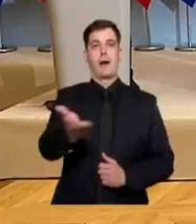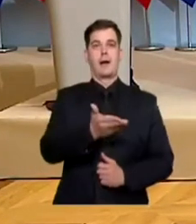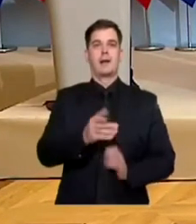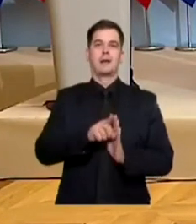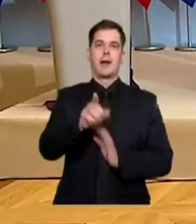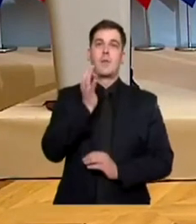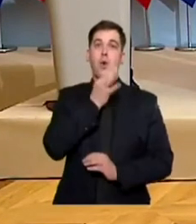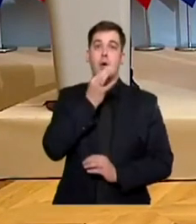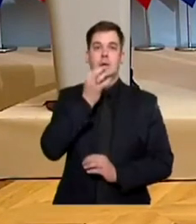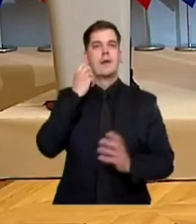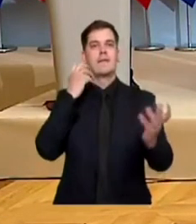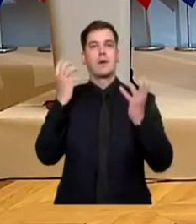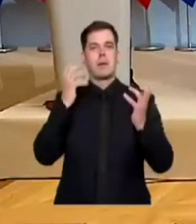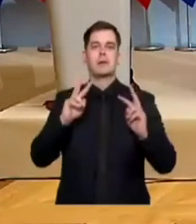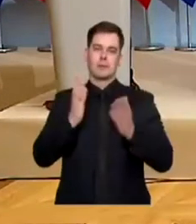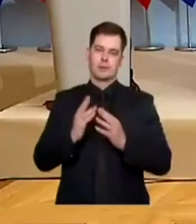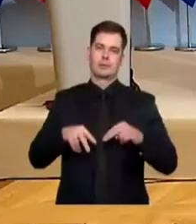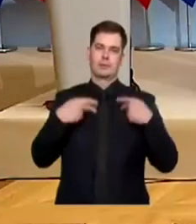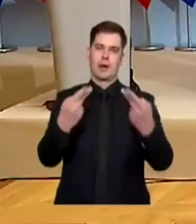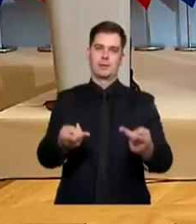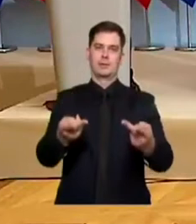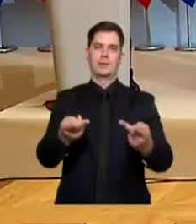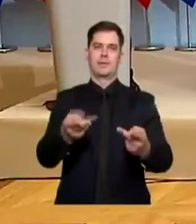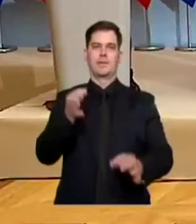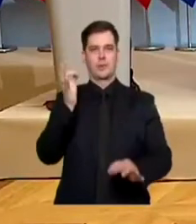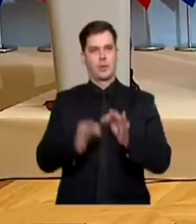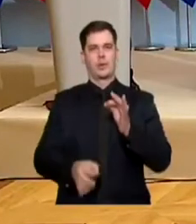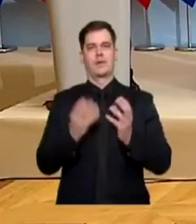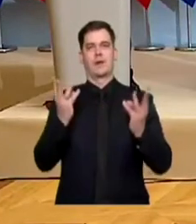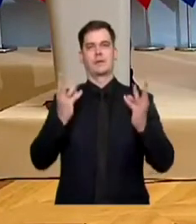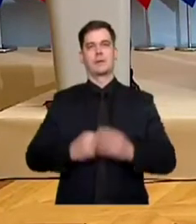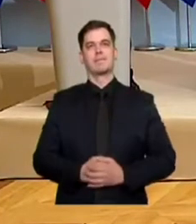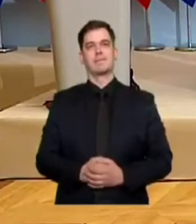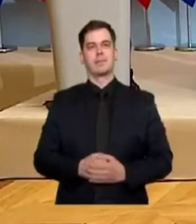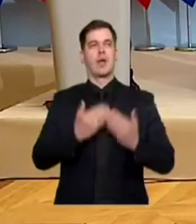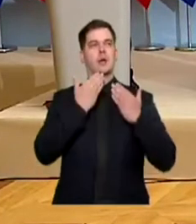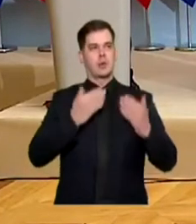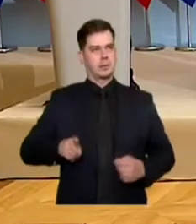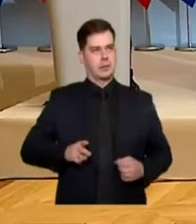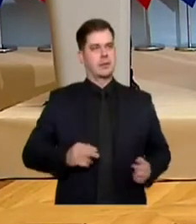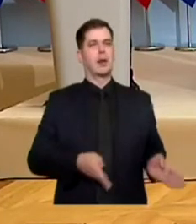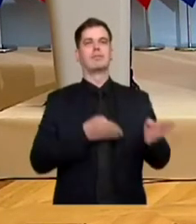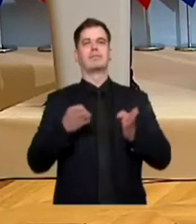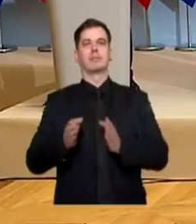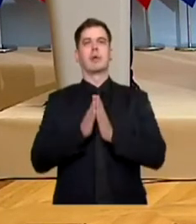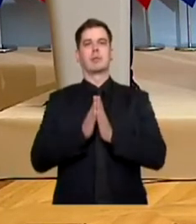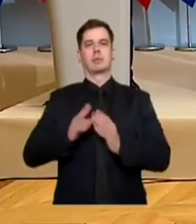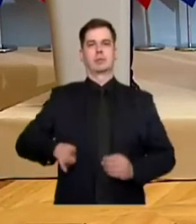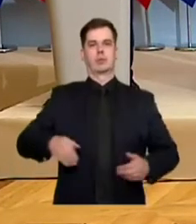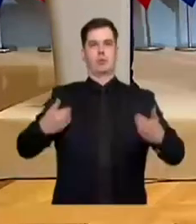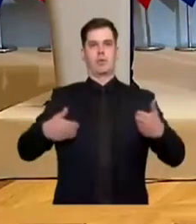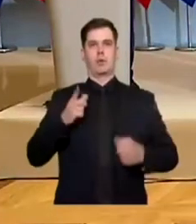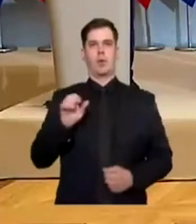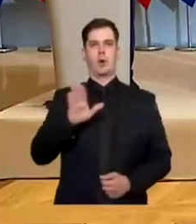naszej młodzieży tą informacją niezwykle ważną. Dziękuję bardzo, panie ministrze. Bardzo proszę o zabranie głosu ministra zdrowia,